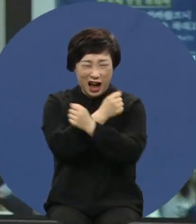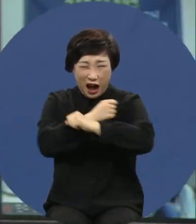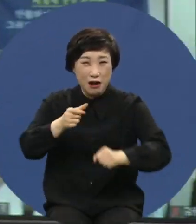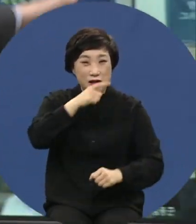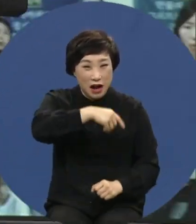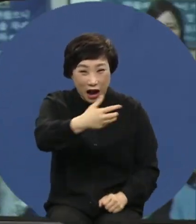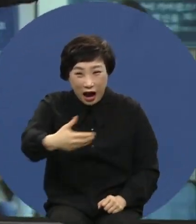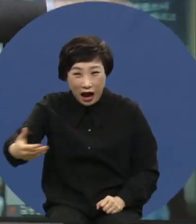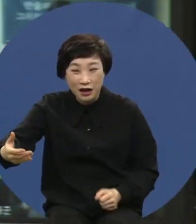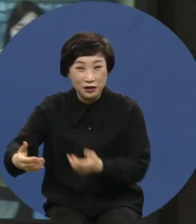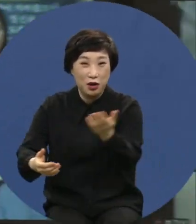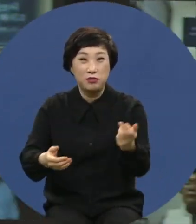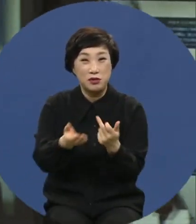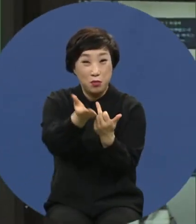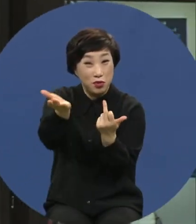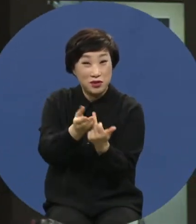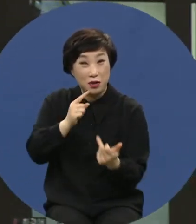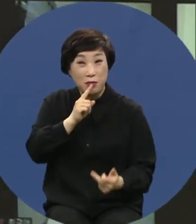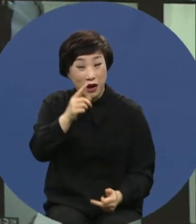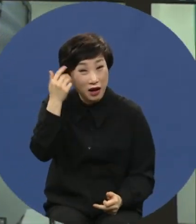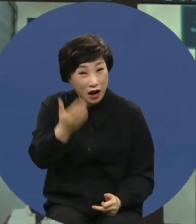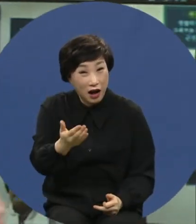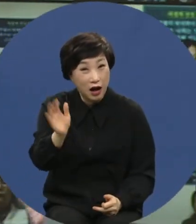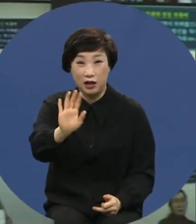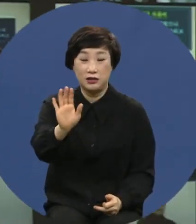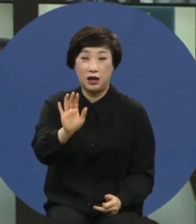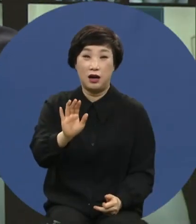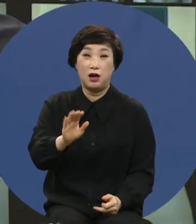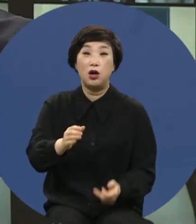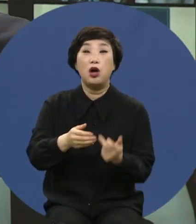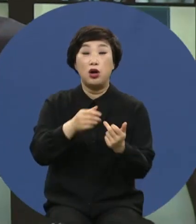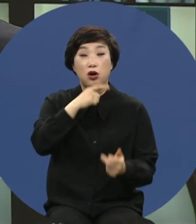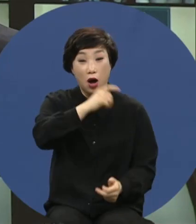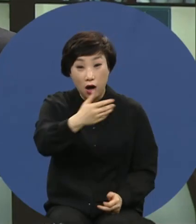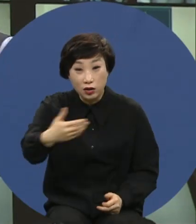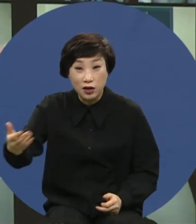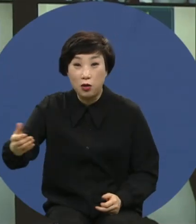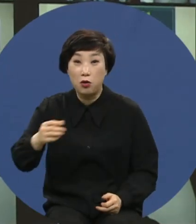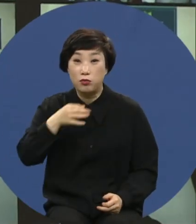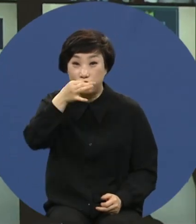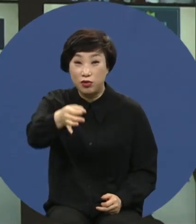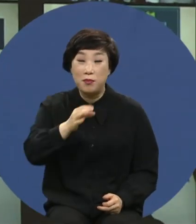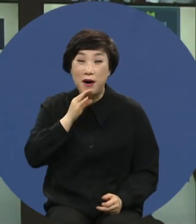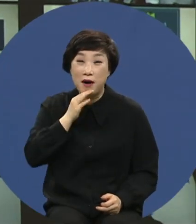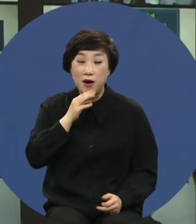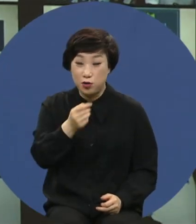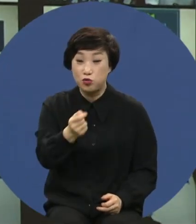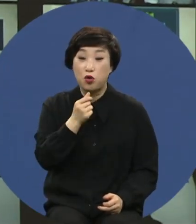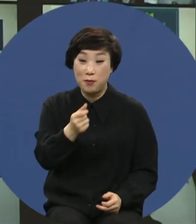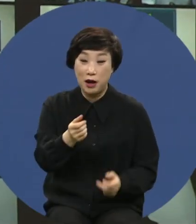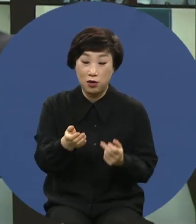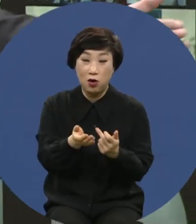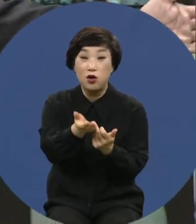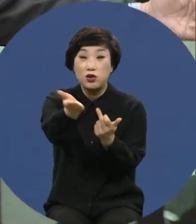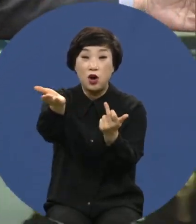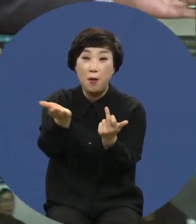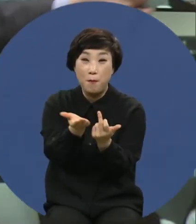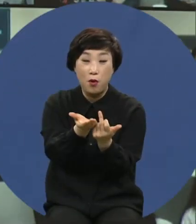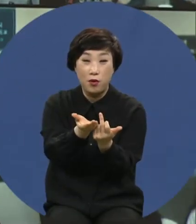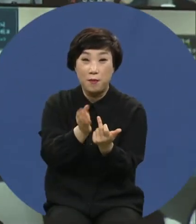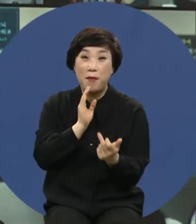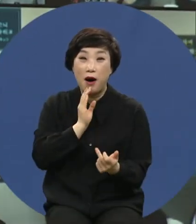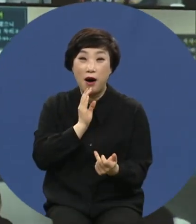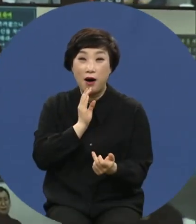합니까? 강이라고 말하지요. 예, 조그마한 것을 연못이라고 하지요. 예, 조그마한 곳에